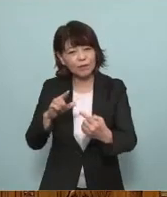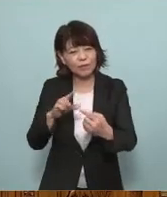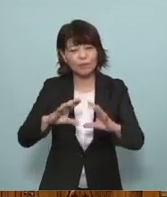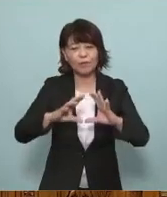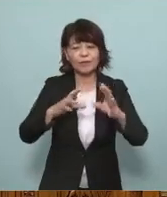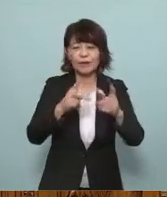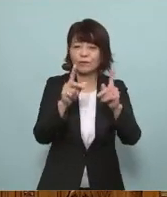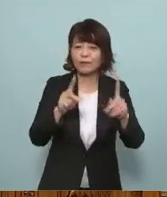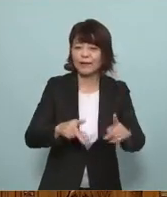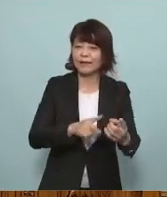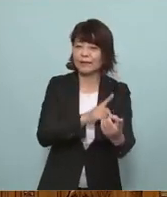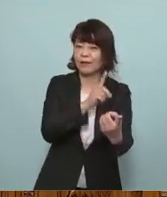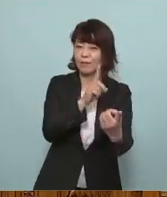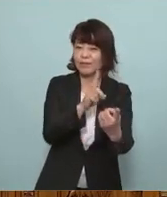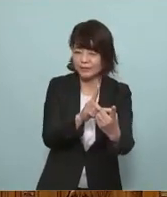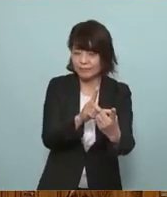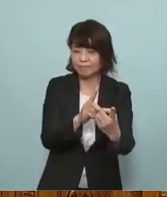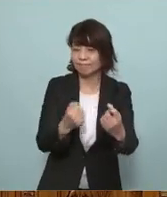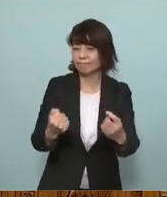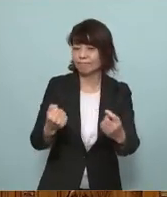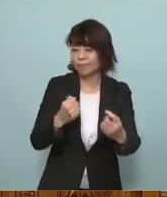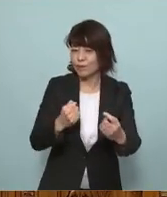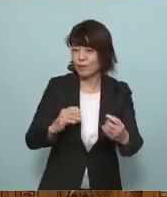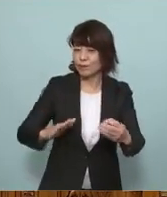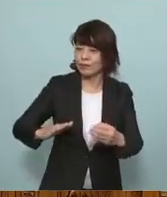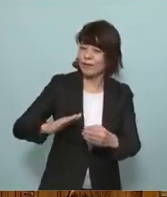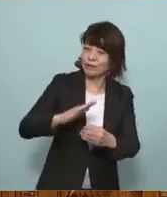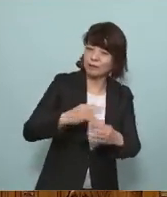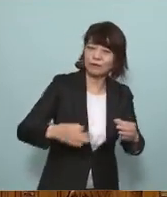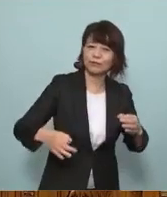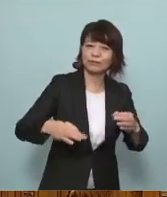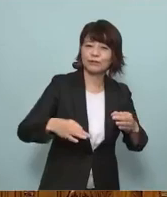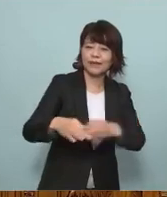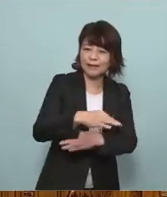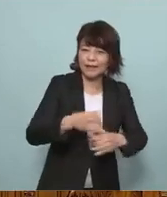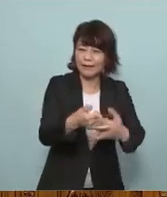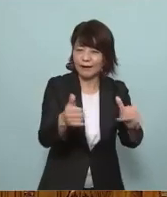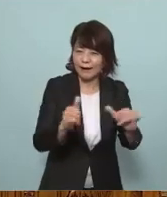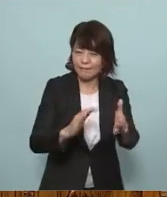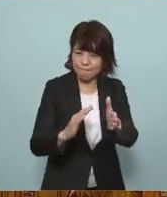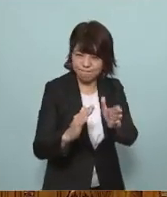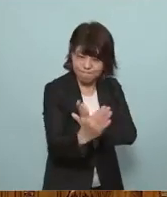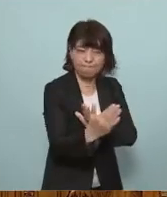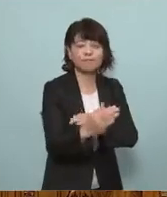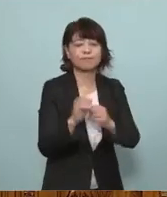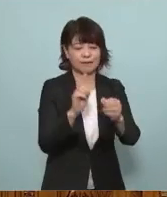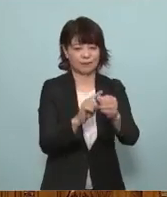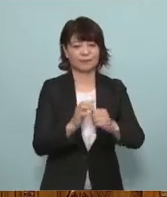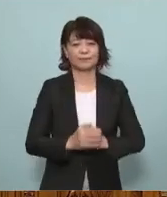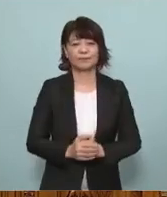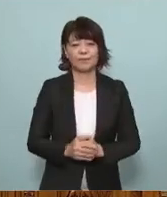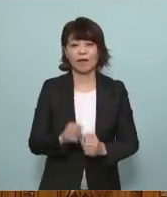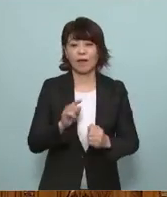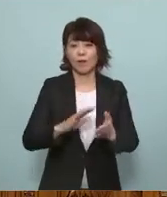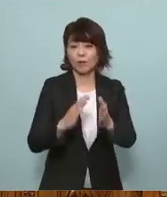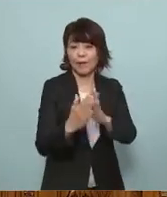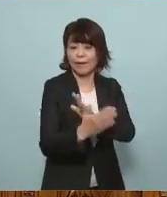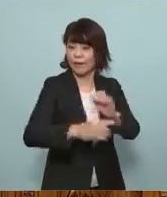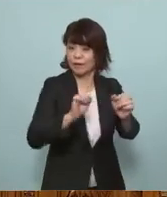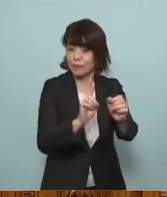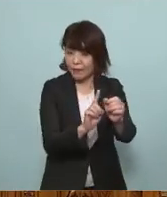つ、力強く成長する経済社会への変革を目指すものです。この変革に向け